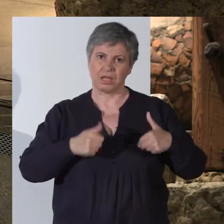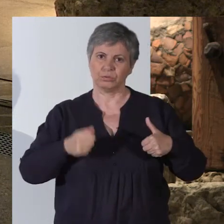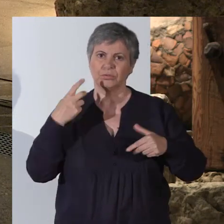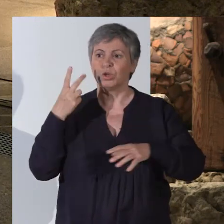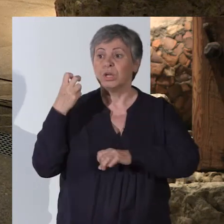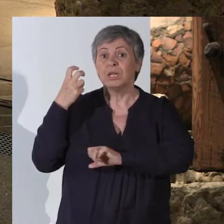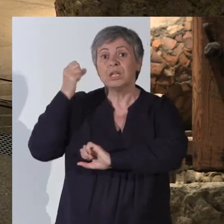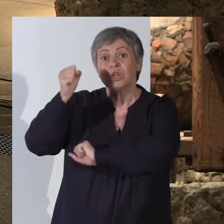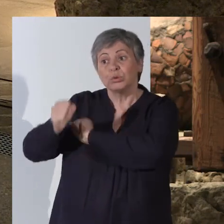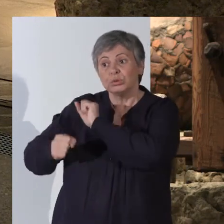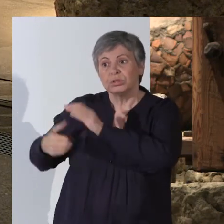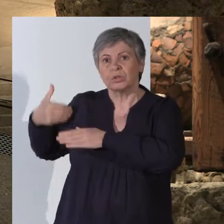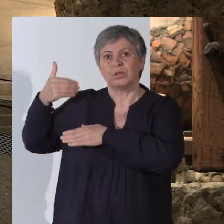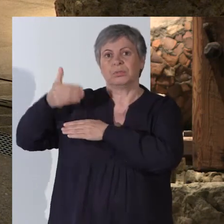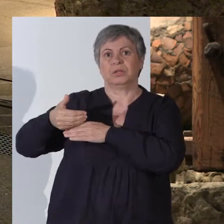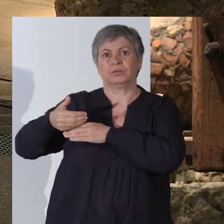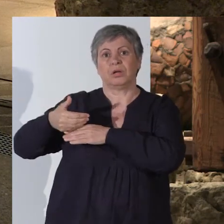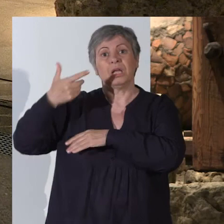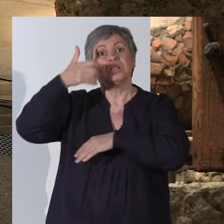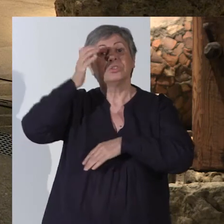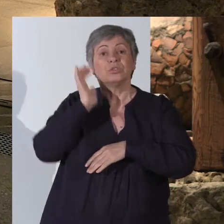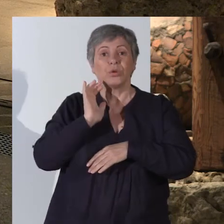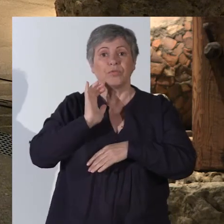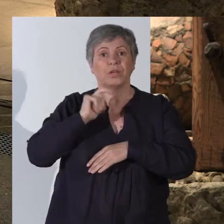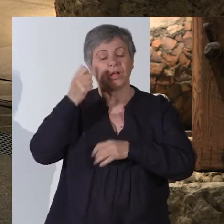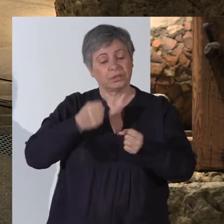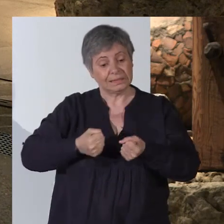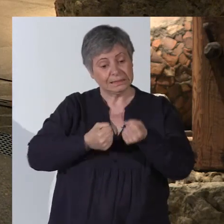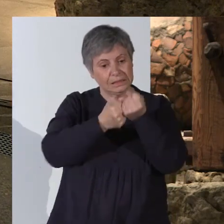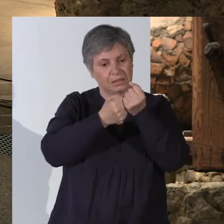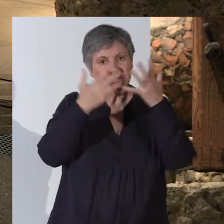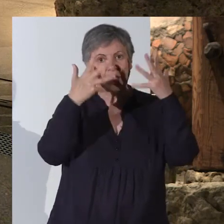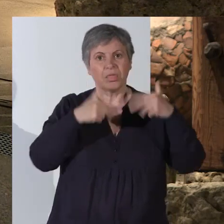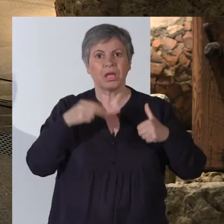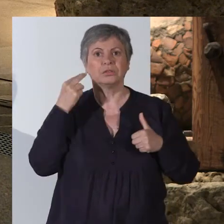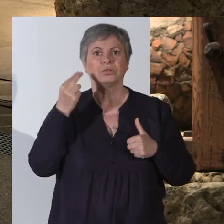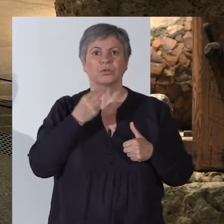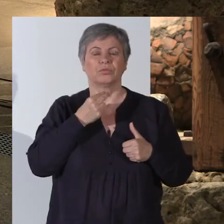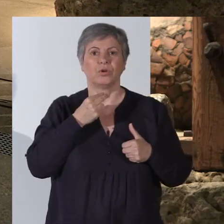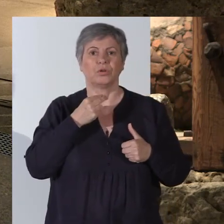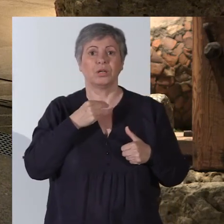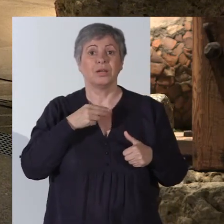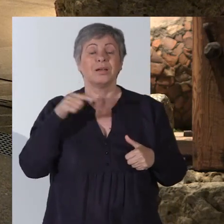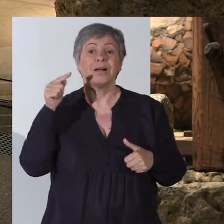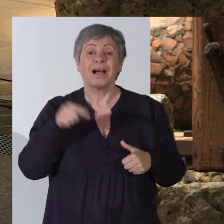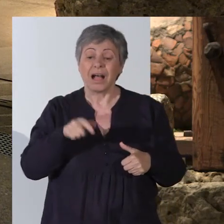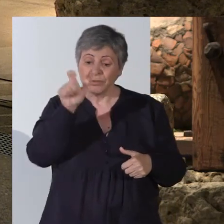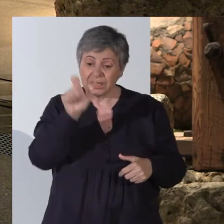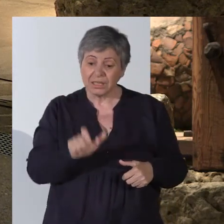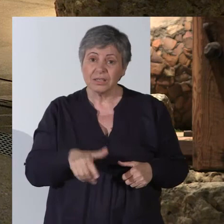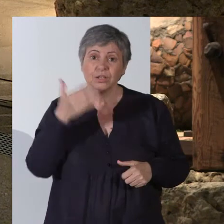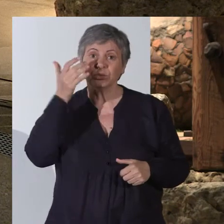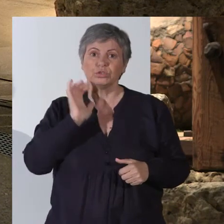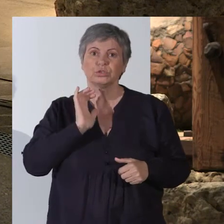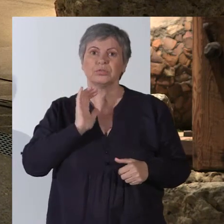περίπου χρόνια είναι αυτή που στηρίζει το θέατρο όσο κανένας άλλος και είναι αυτή η οποία στην ουσία αυτό που κάνει είναι